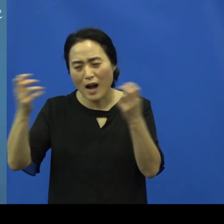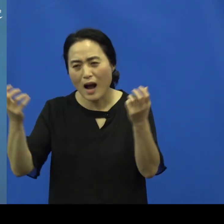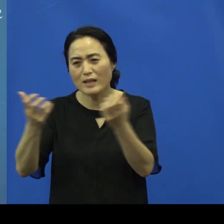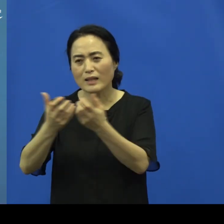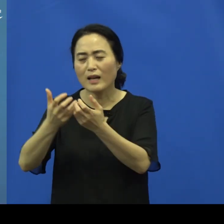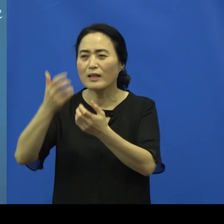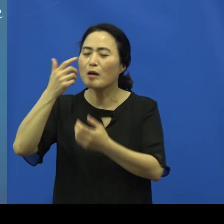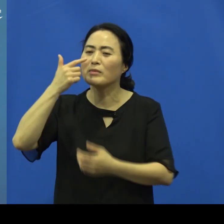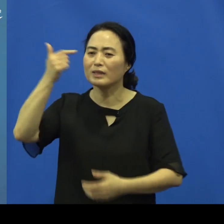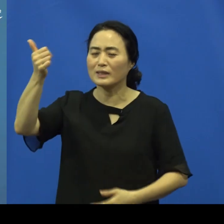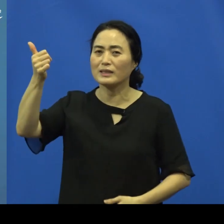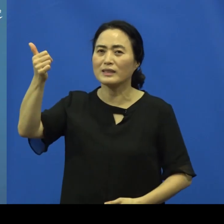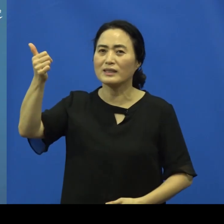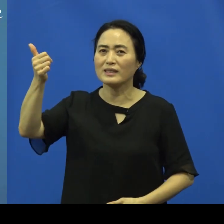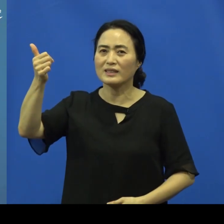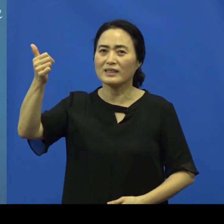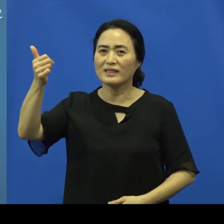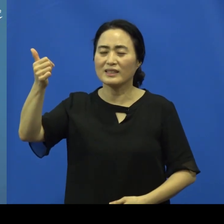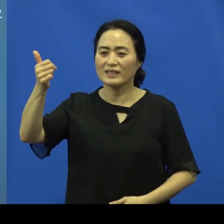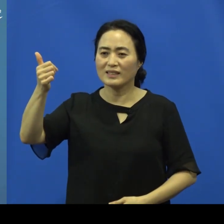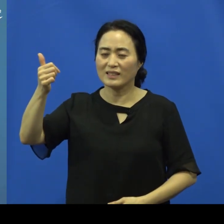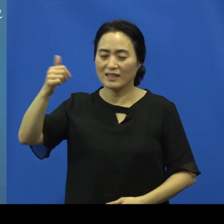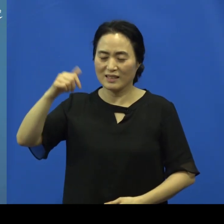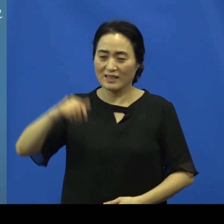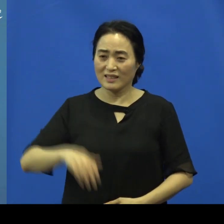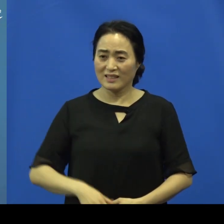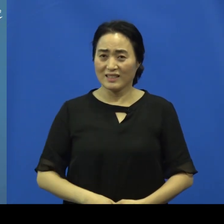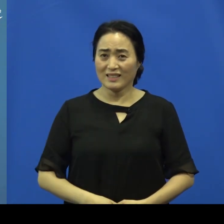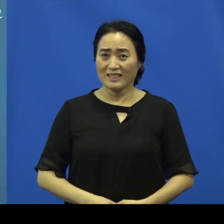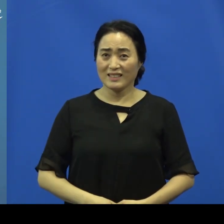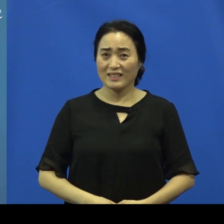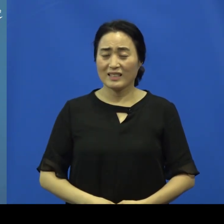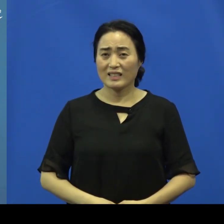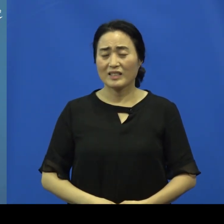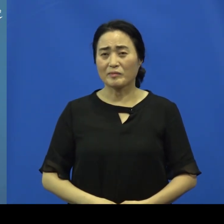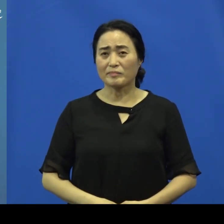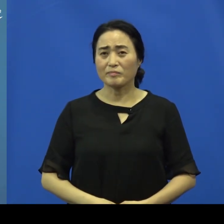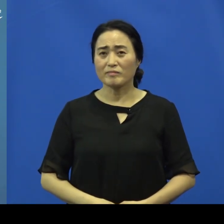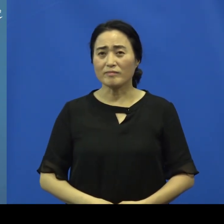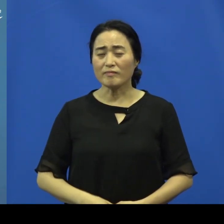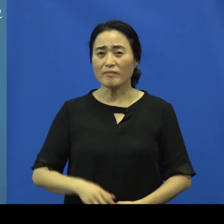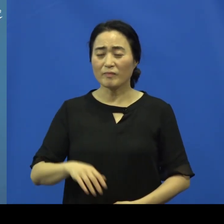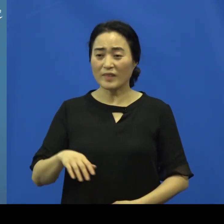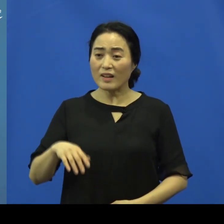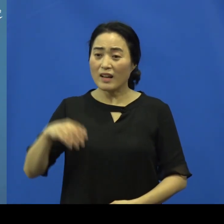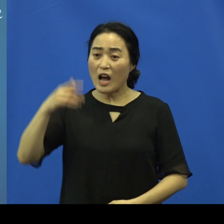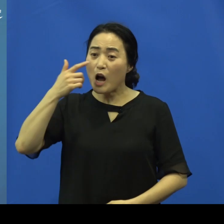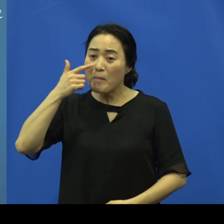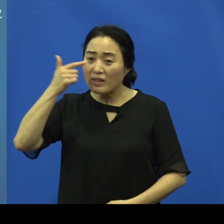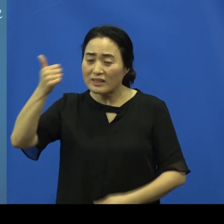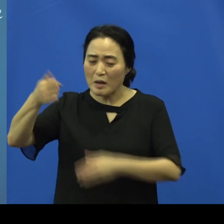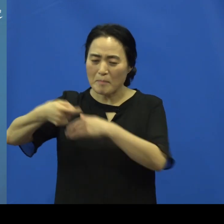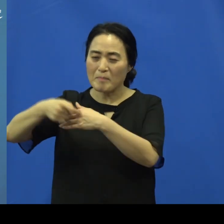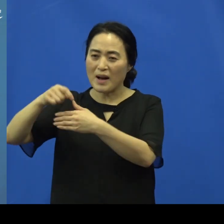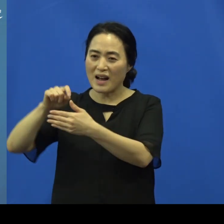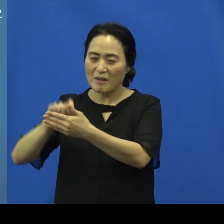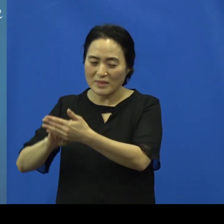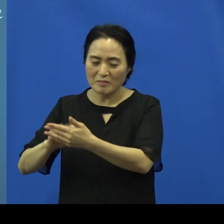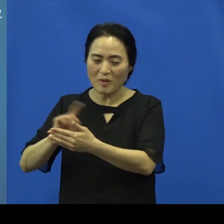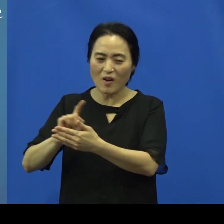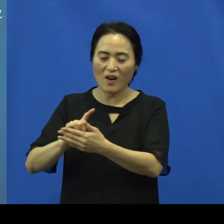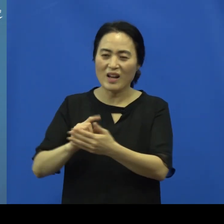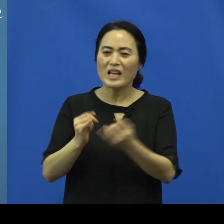그때 하나님의 긍휼은 당신의 존재 근원 밑바닥에서부터 깊은 내장, 여인으로 치면